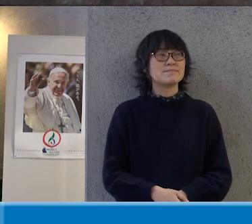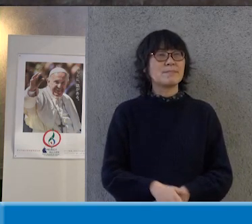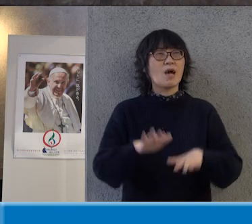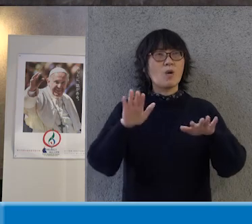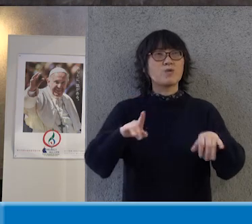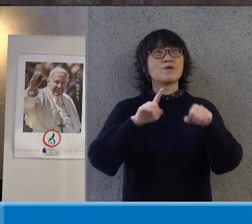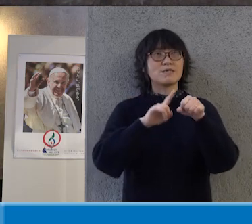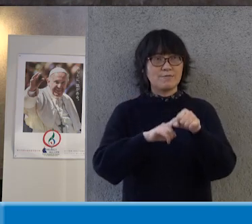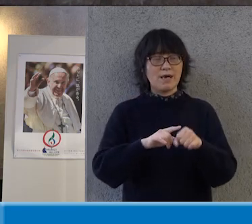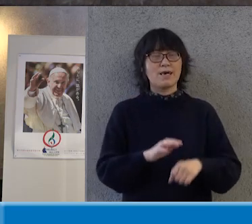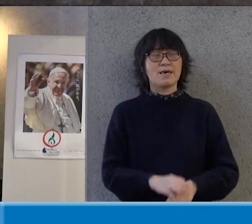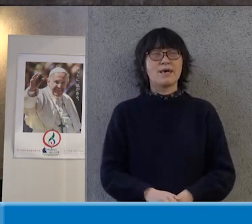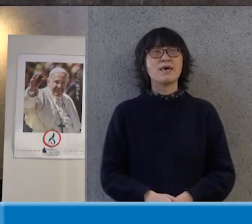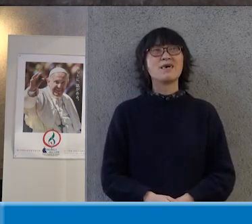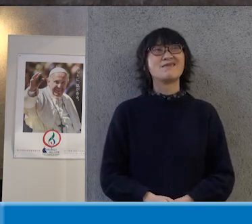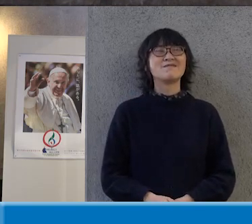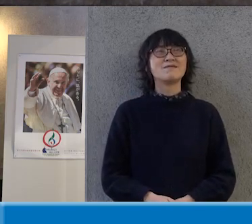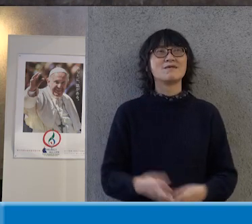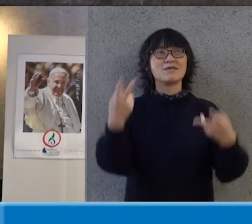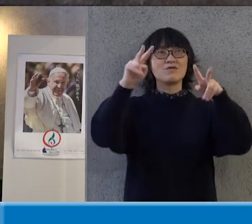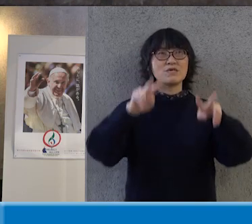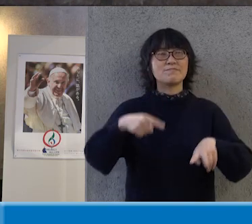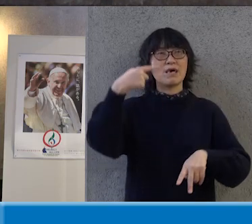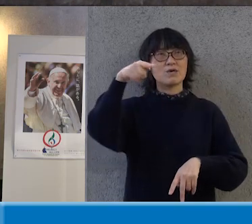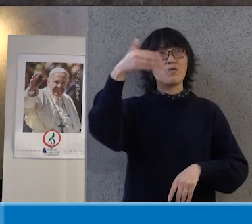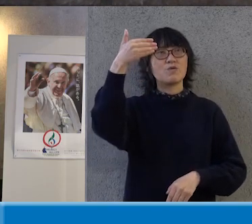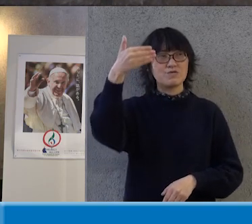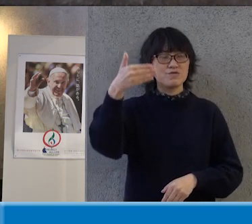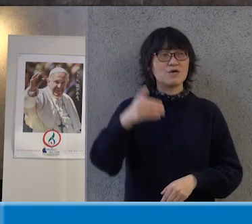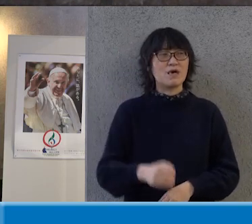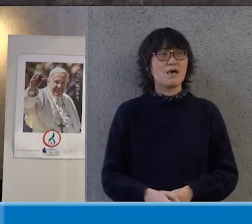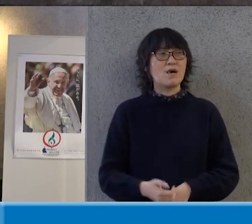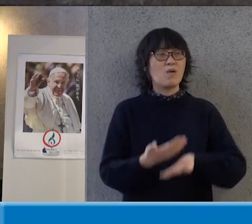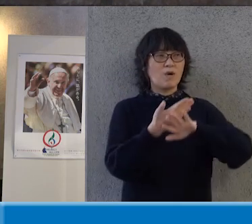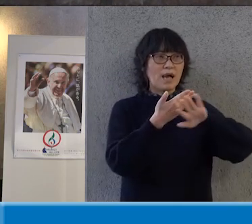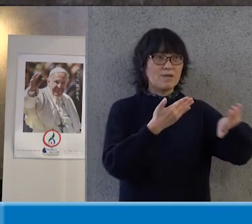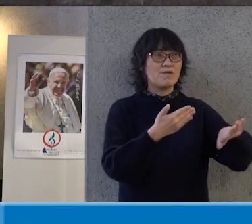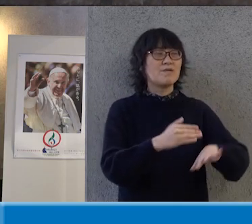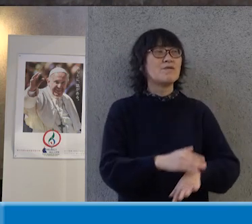今年は広島東部から他の